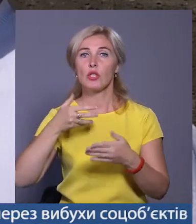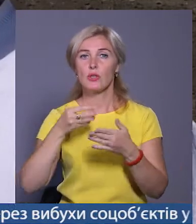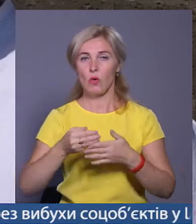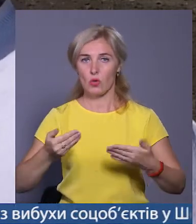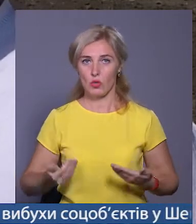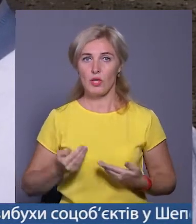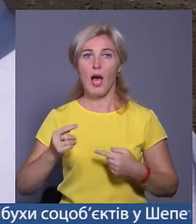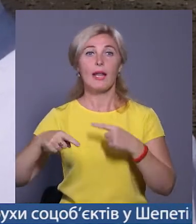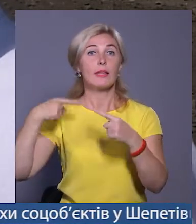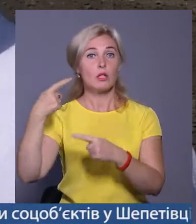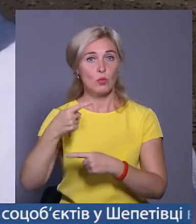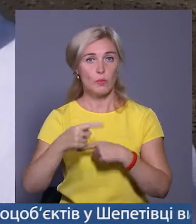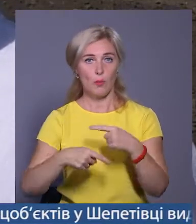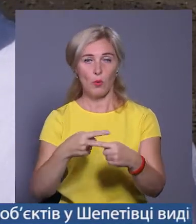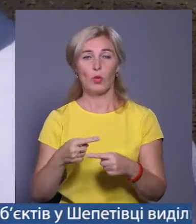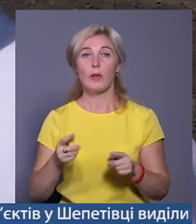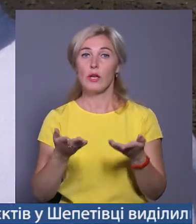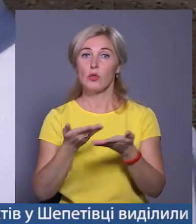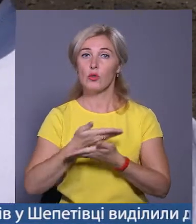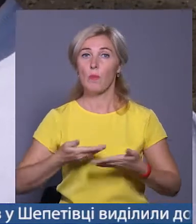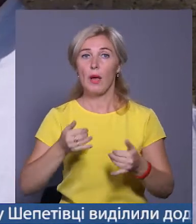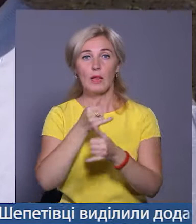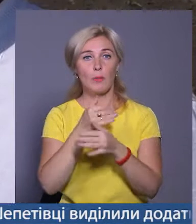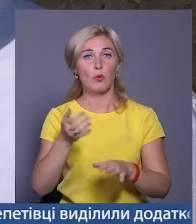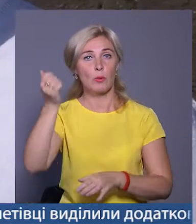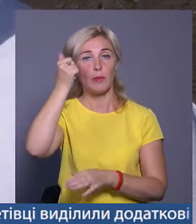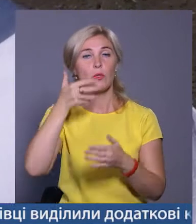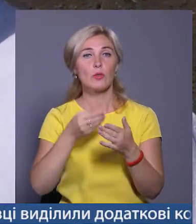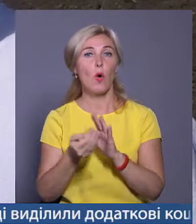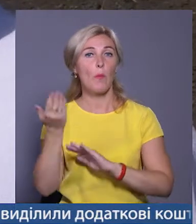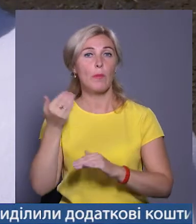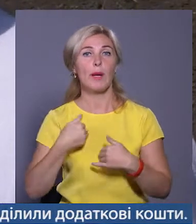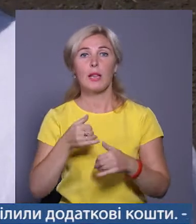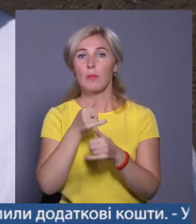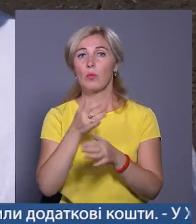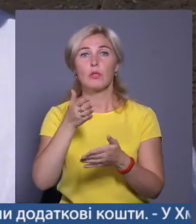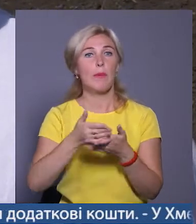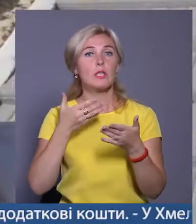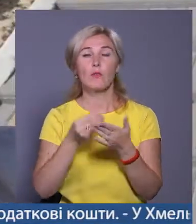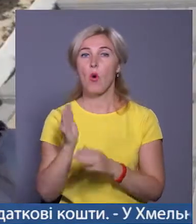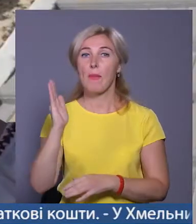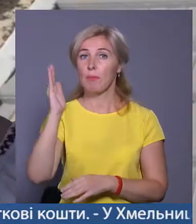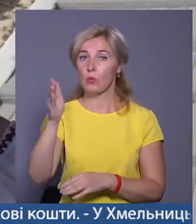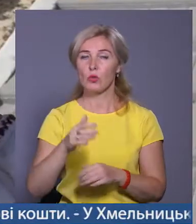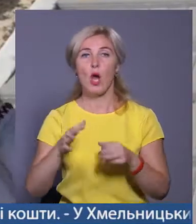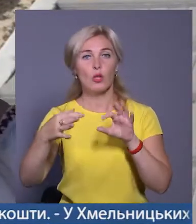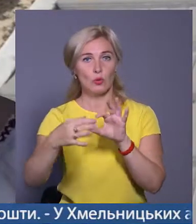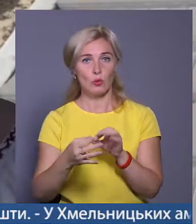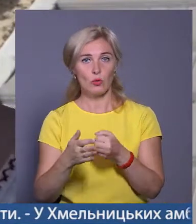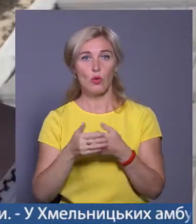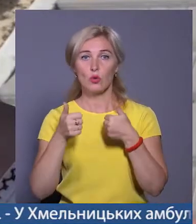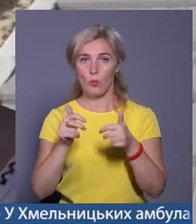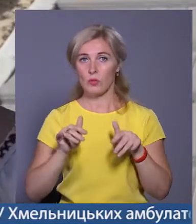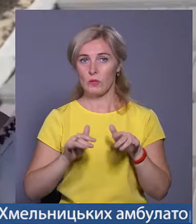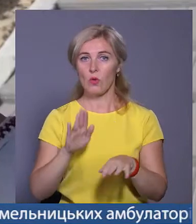життя наступних поколінь. Тому що якщо ми не будемо пам'ятати свого минулого, ми не будемо мати свого майбутнього. Долучилась до доброї